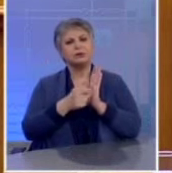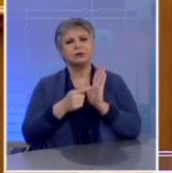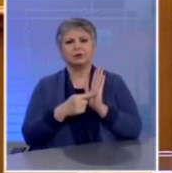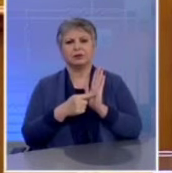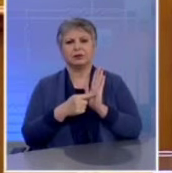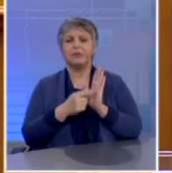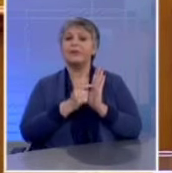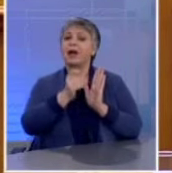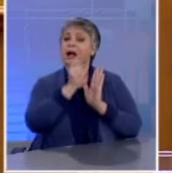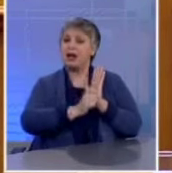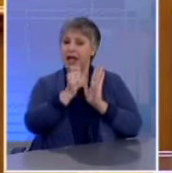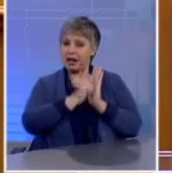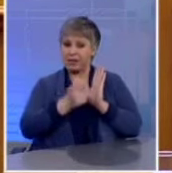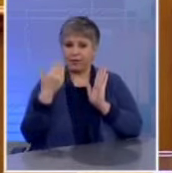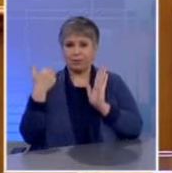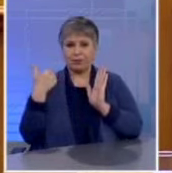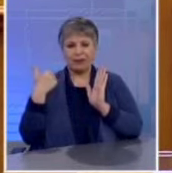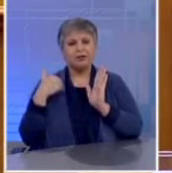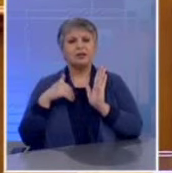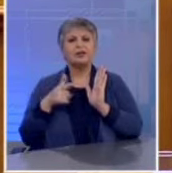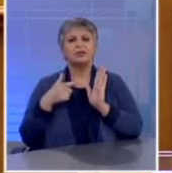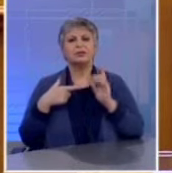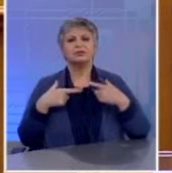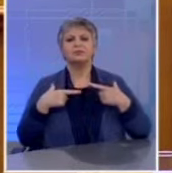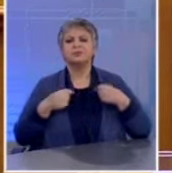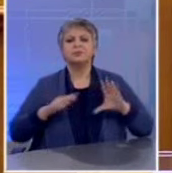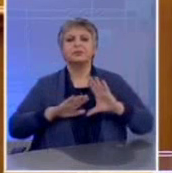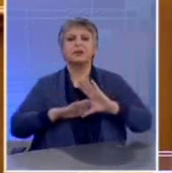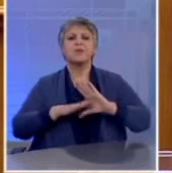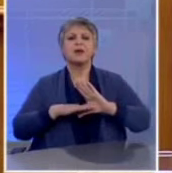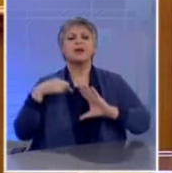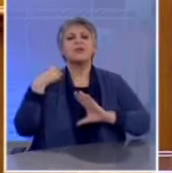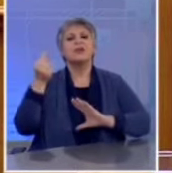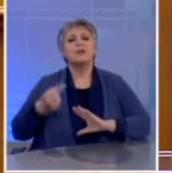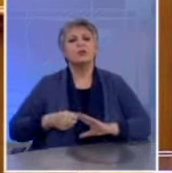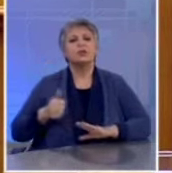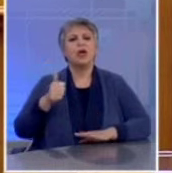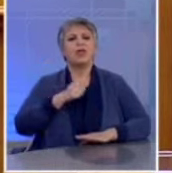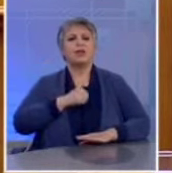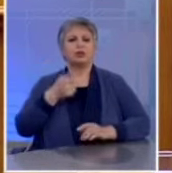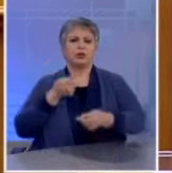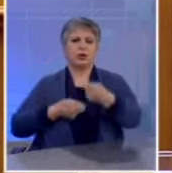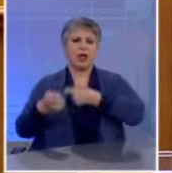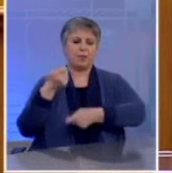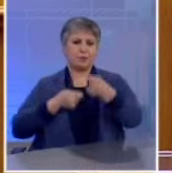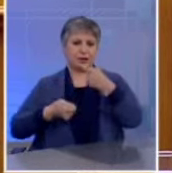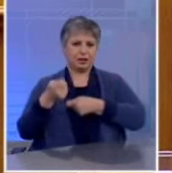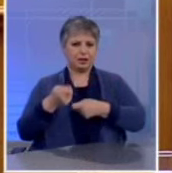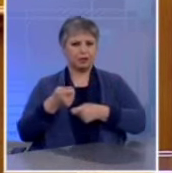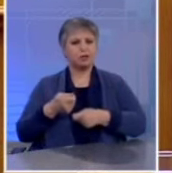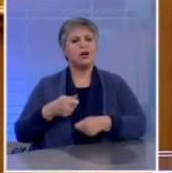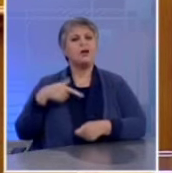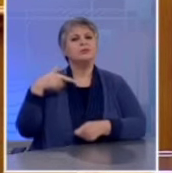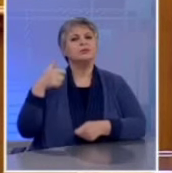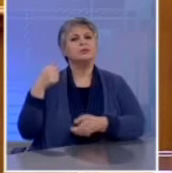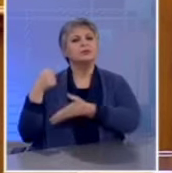προέβλεπε ότι στελέχοι και υπάλληλοι δημοσίων ή ιδιωτικών επιχειρήσεων που επιχορηγούνται